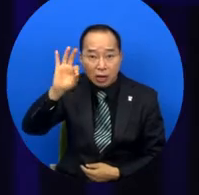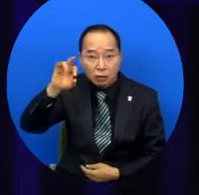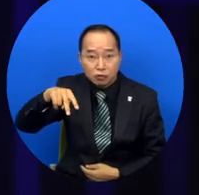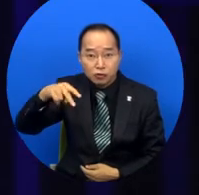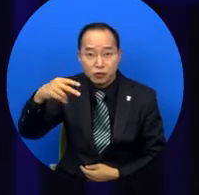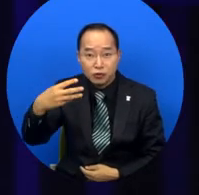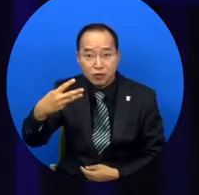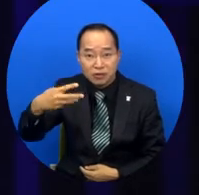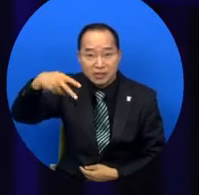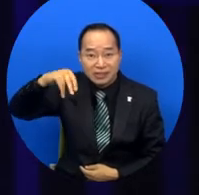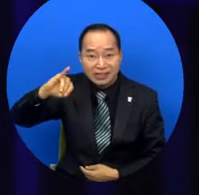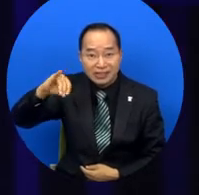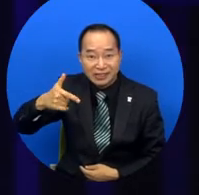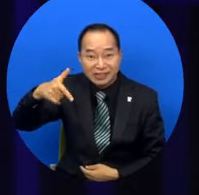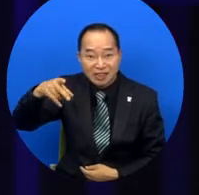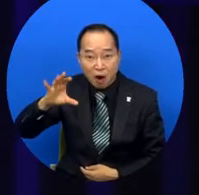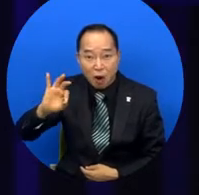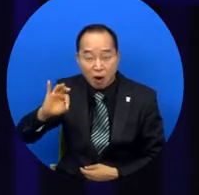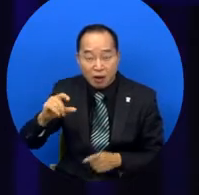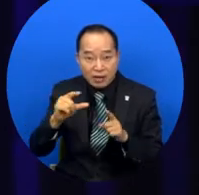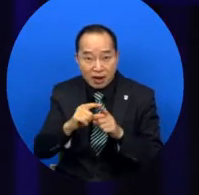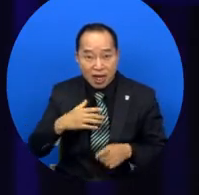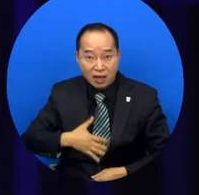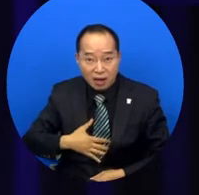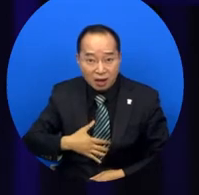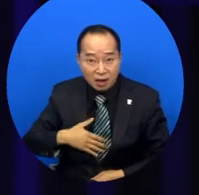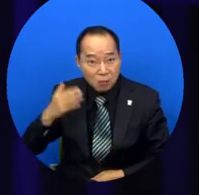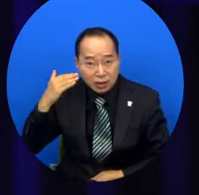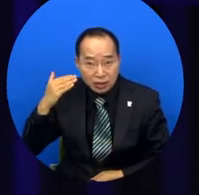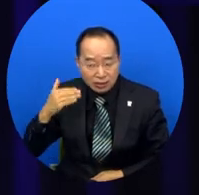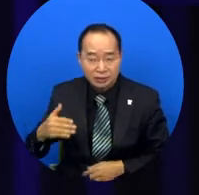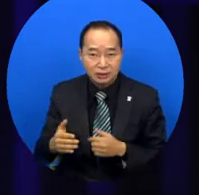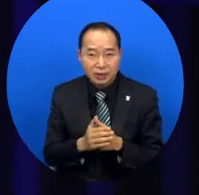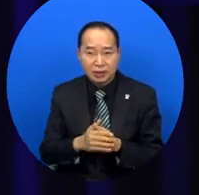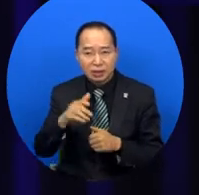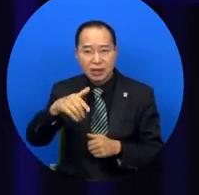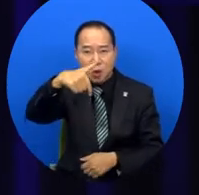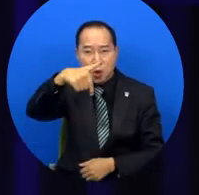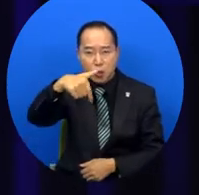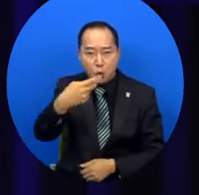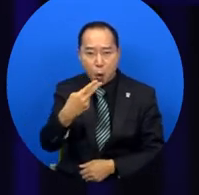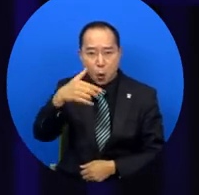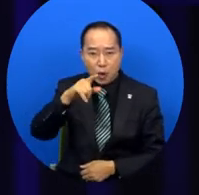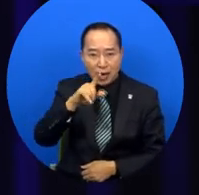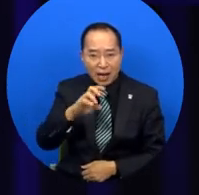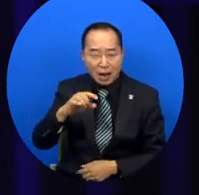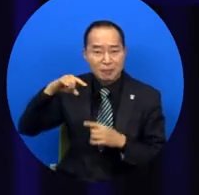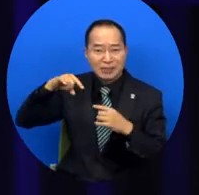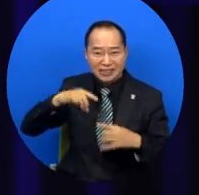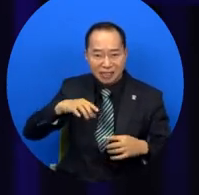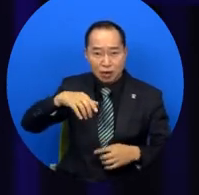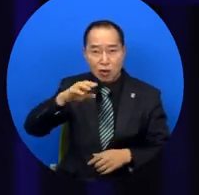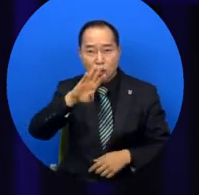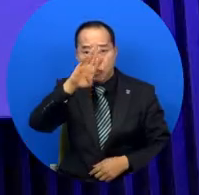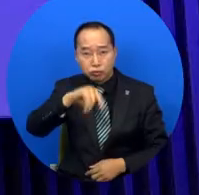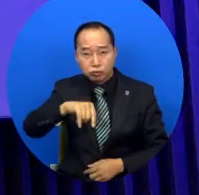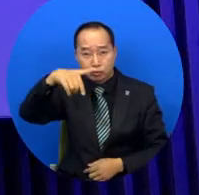많이 못 들어보셨죠? 근데 혹시 교감신경, 부교감신경은